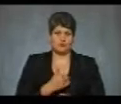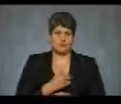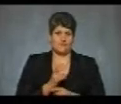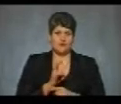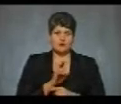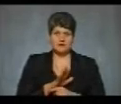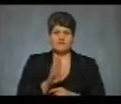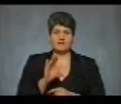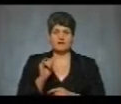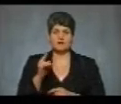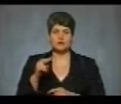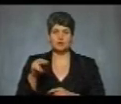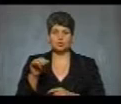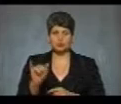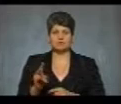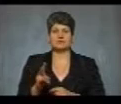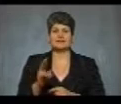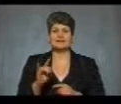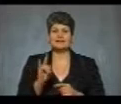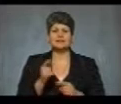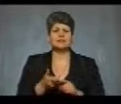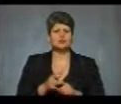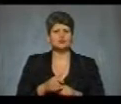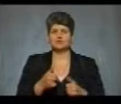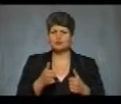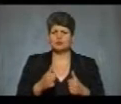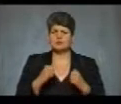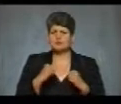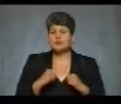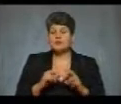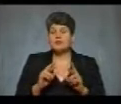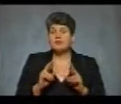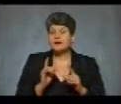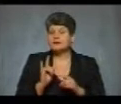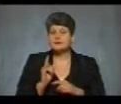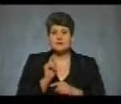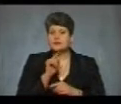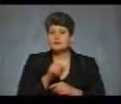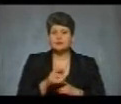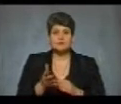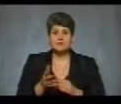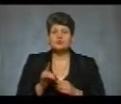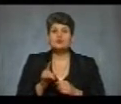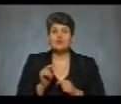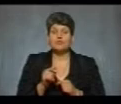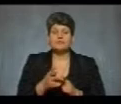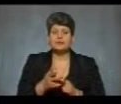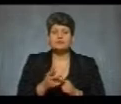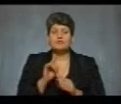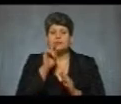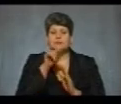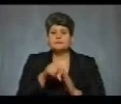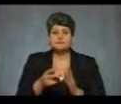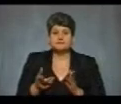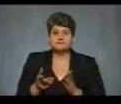доброволець від ДУК. Дитина дуже добра. Дитина дуже спокійна. Як дитина туди попала, чого він там